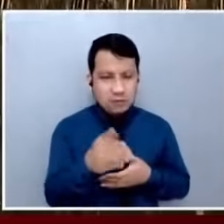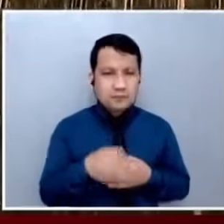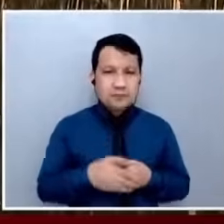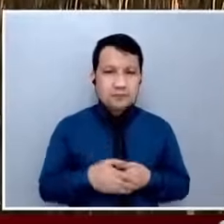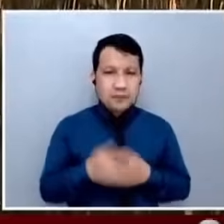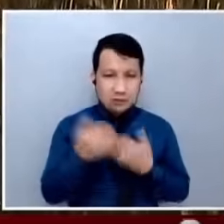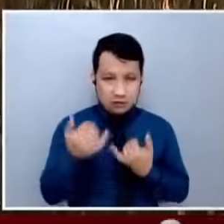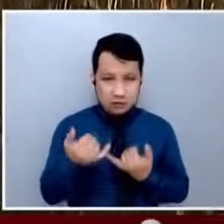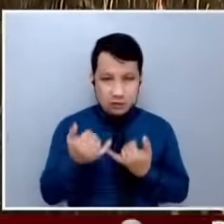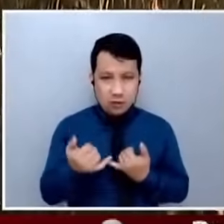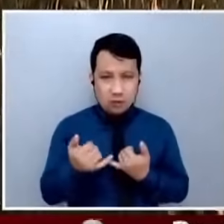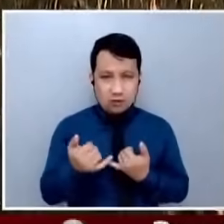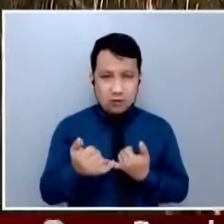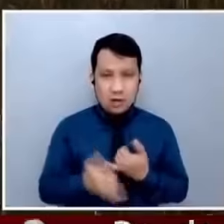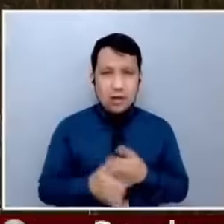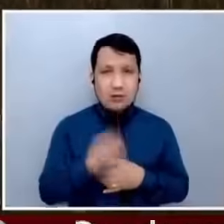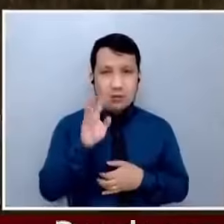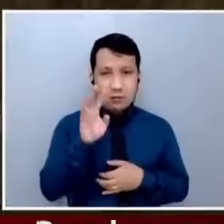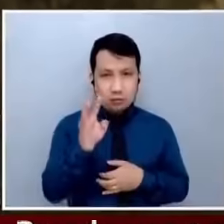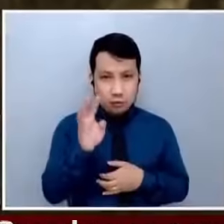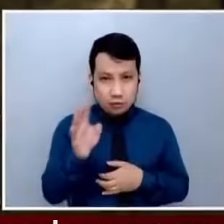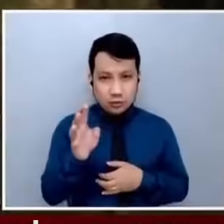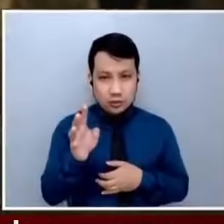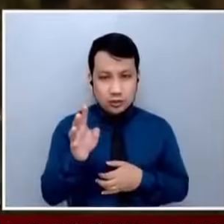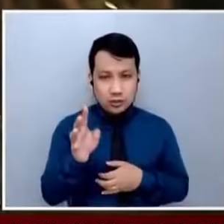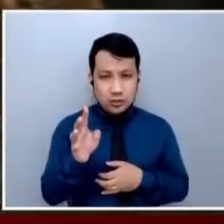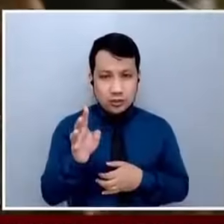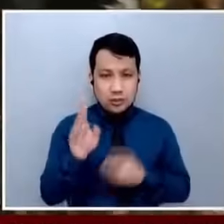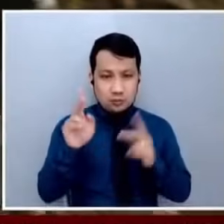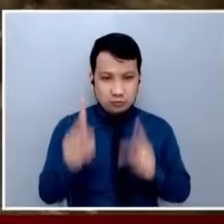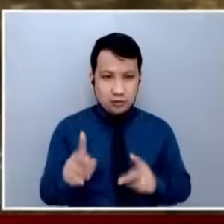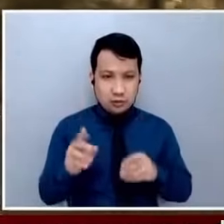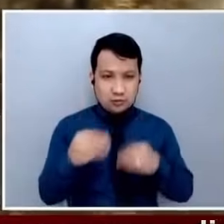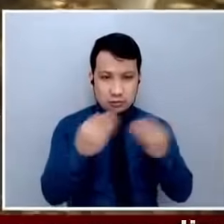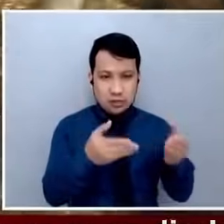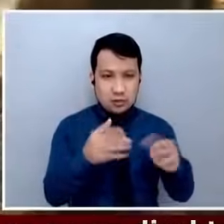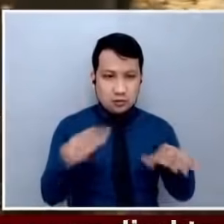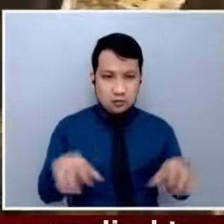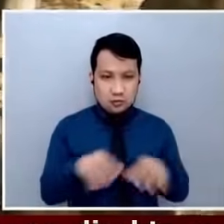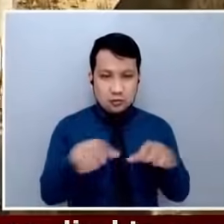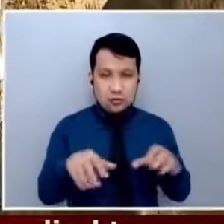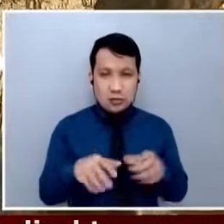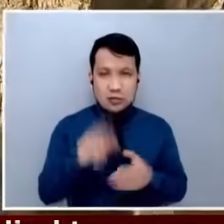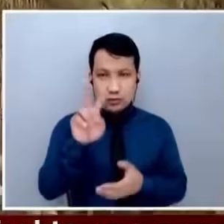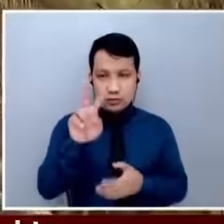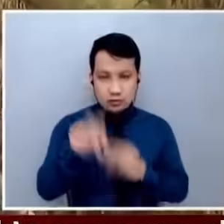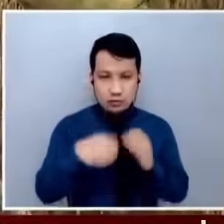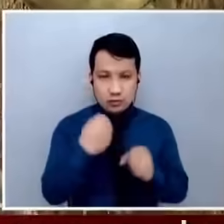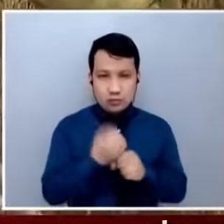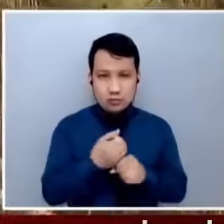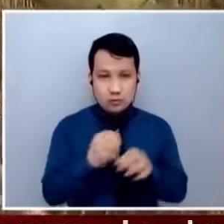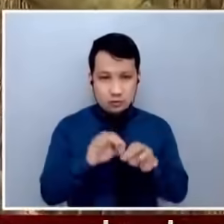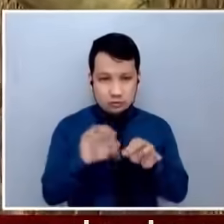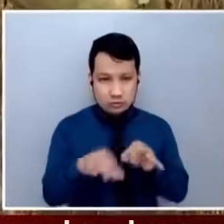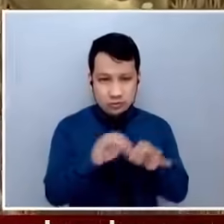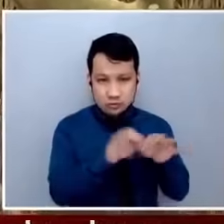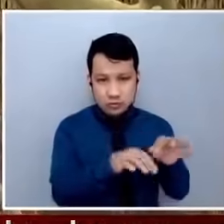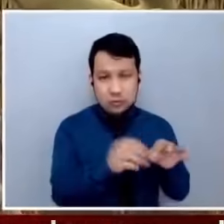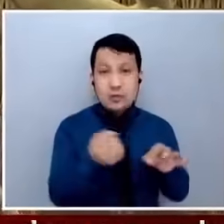ngayon, nasa 40 katao ang nabigyan na ng trabaho. Sa loob ng 2 taon, nakapagtanim na sila